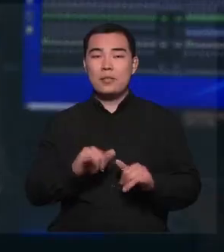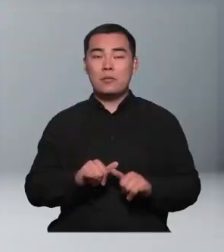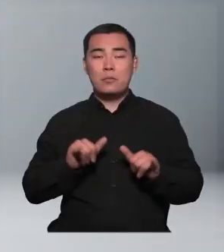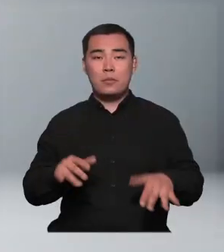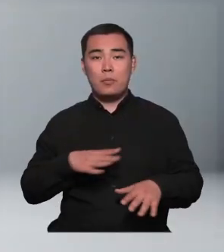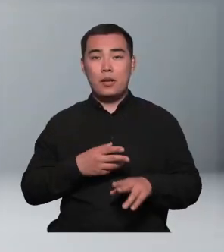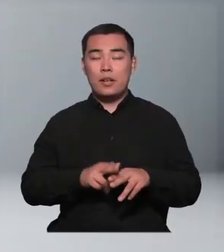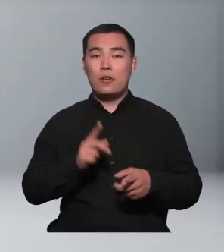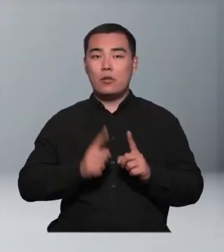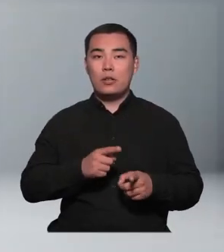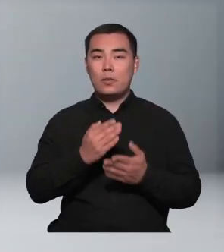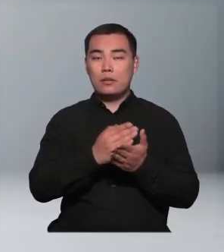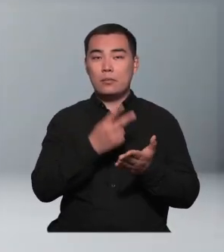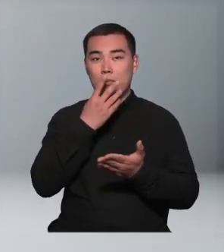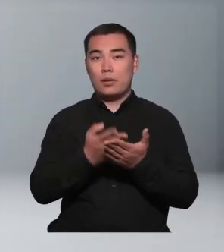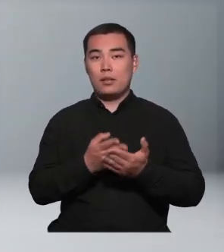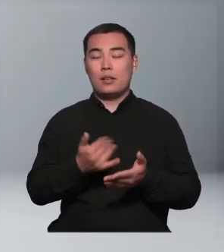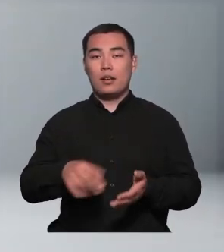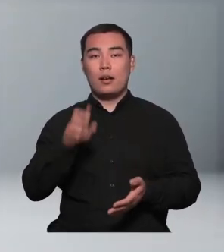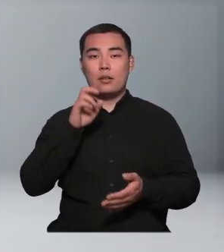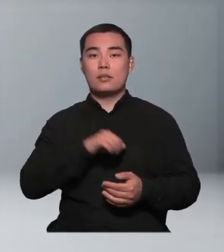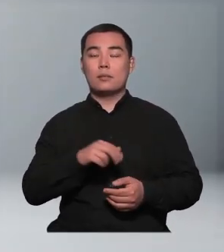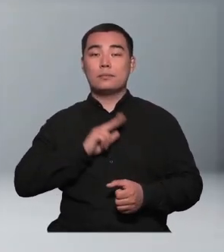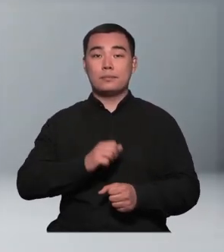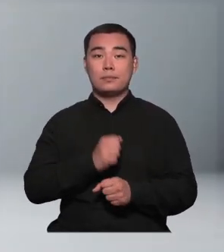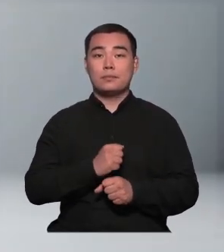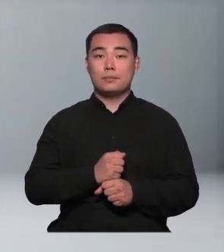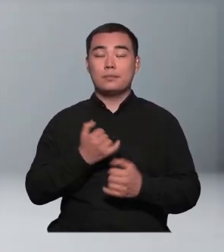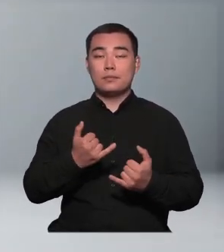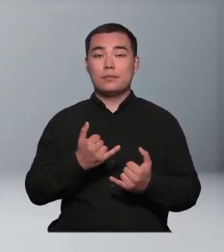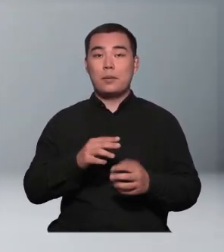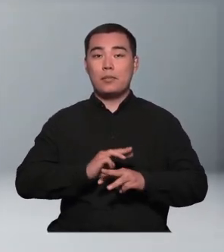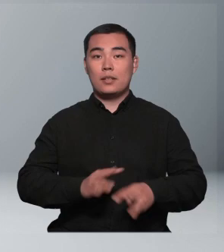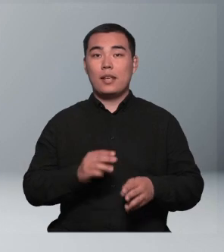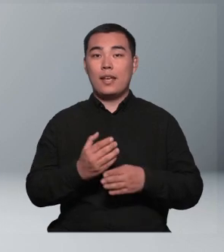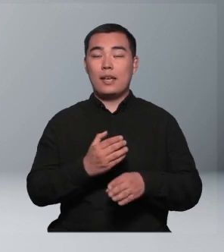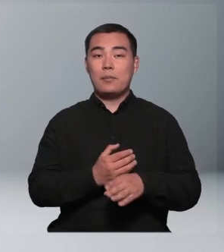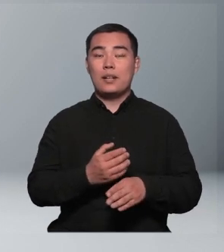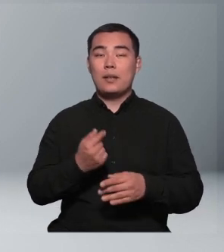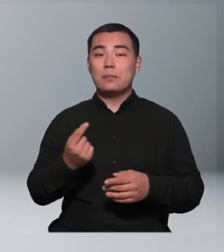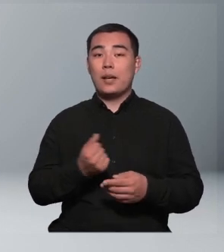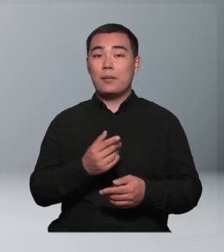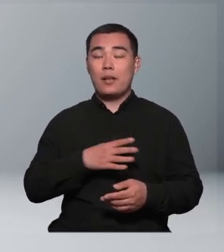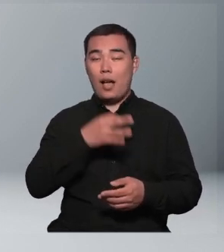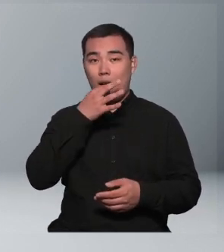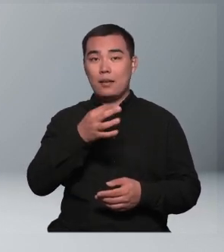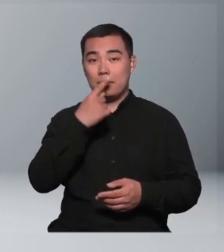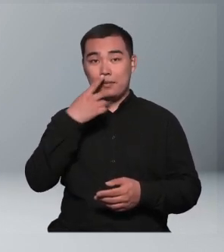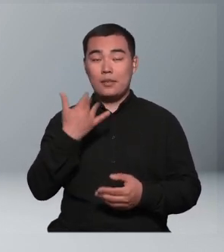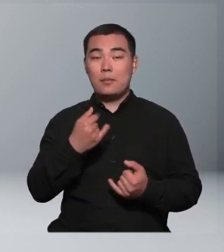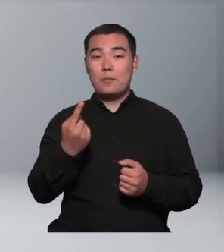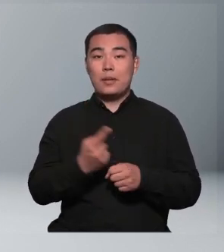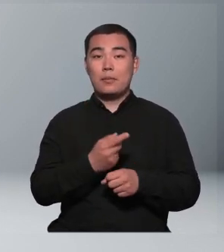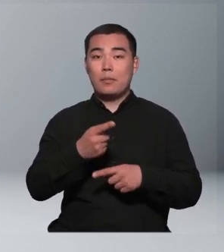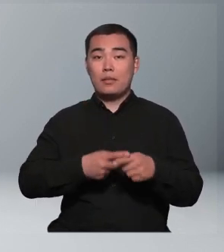ұлттық статистика бюросының мәліметі, ал сала министрлігі былтырға қарағанда импорт азайғанын айтады. Биыл